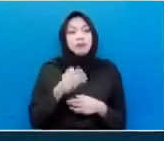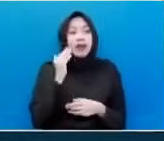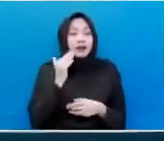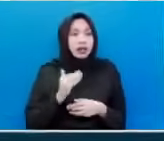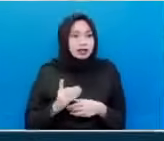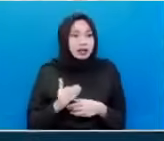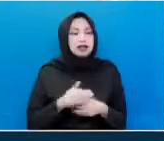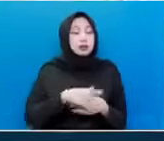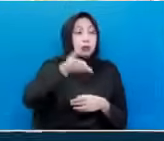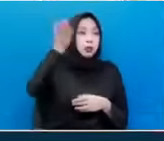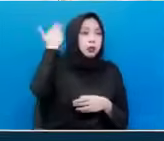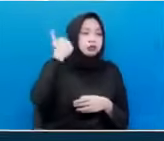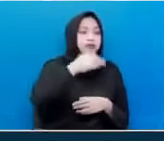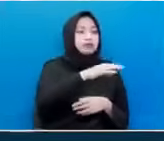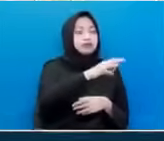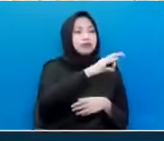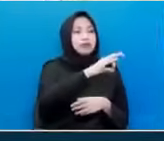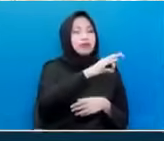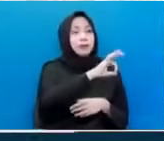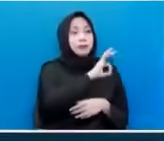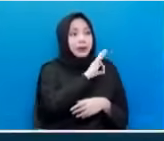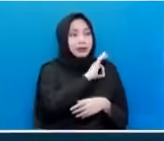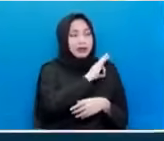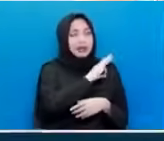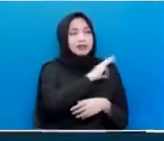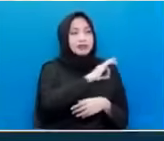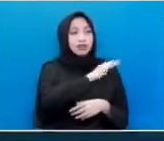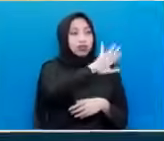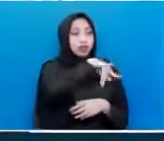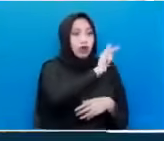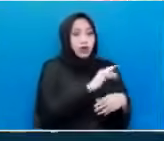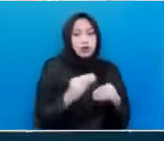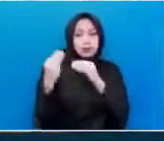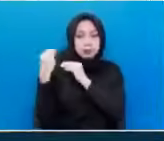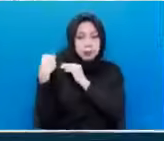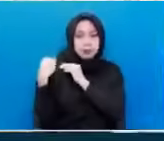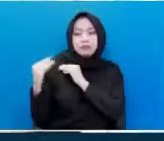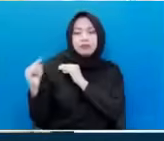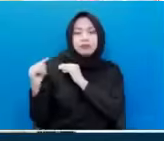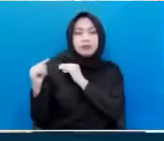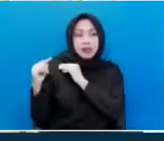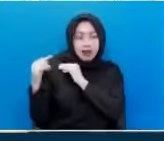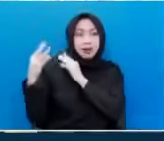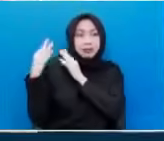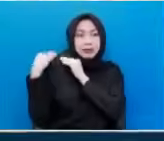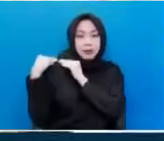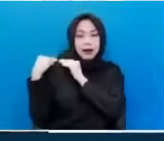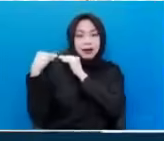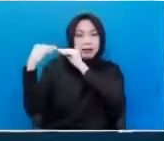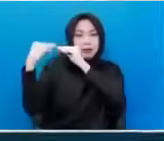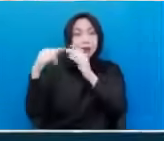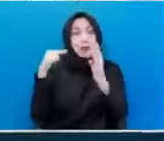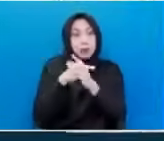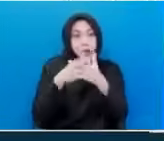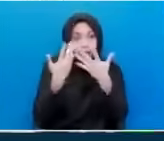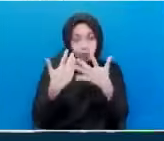dari pusat kekuasaan yang tadinya ada di Pak Jokowi sebagai presiden yang masih berkuasa ketika selesai masa pemilu